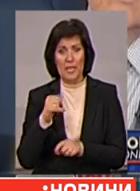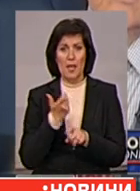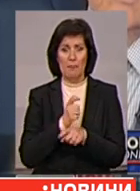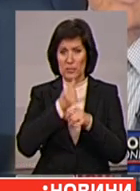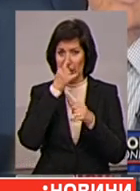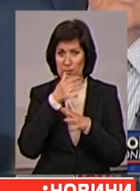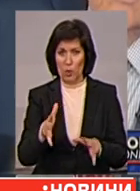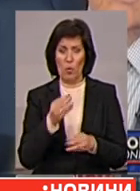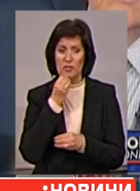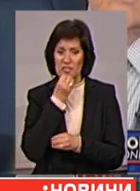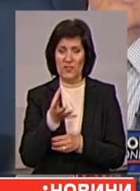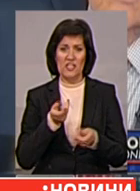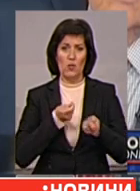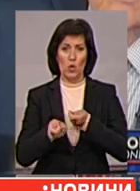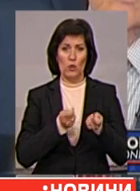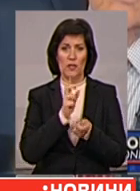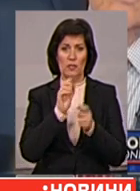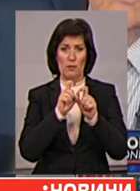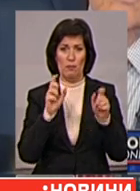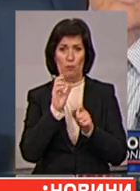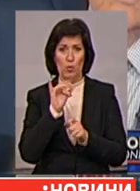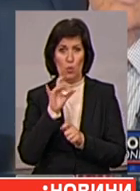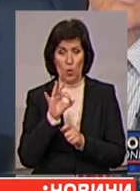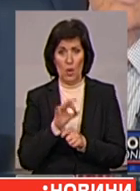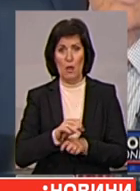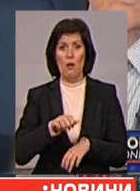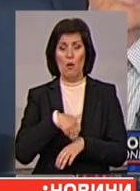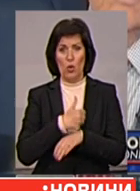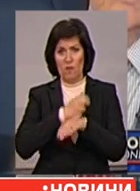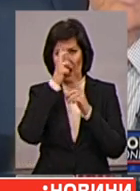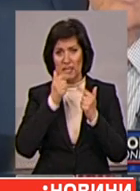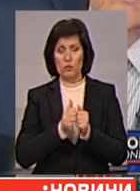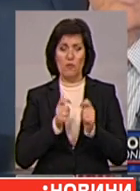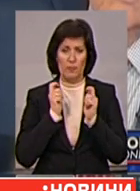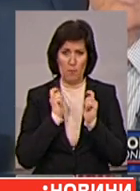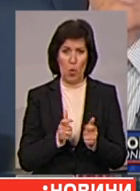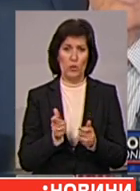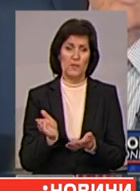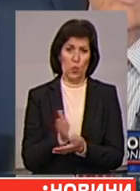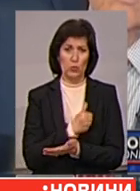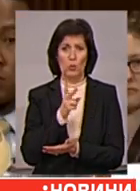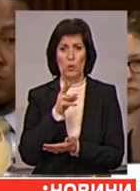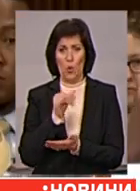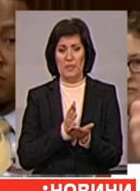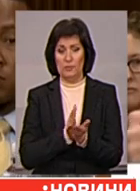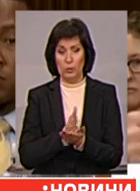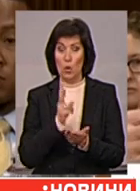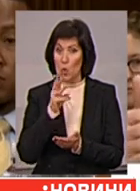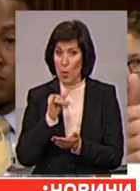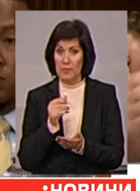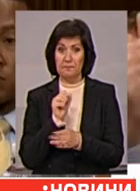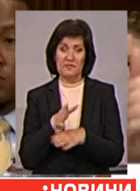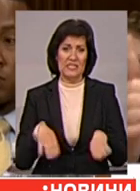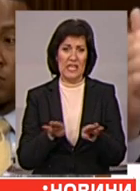не спроможний ефективно керувати бюро. Голова держави погодився усунути Комі з посади. Комі наказав